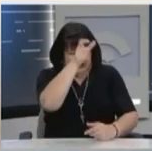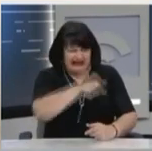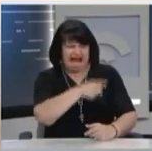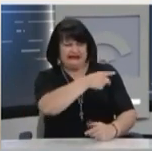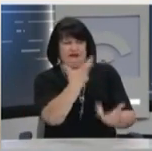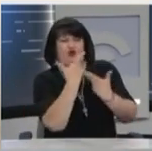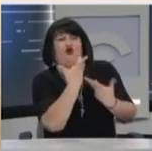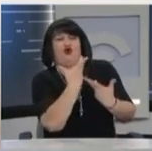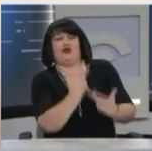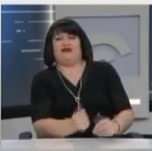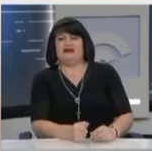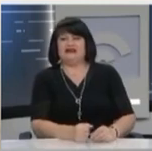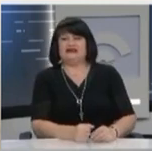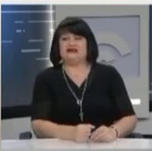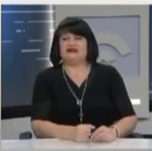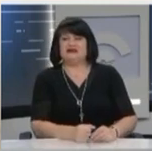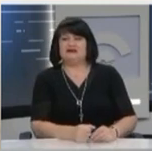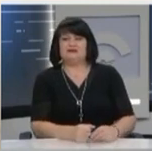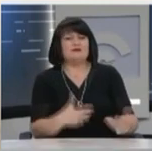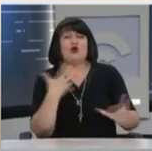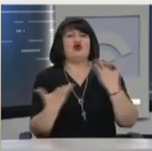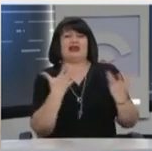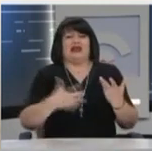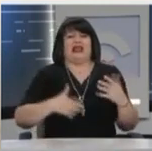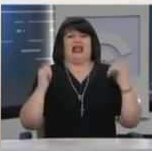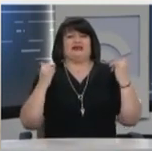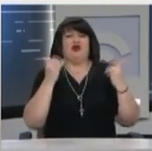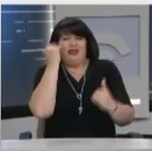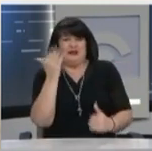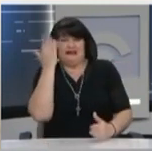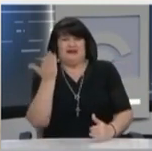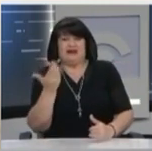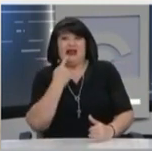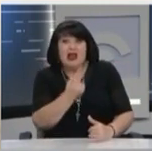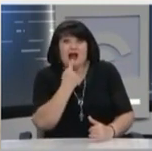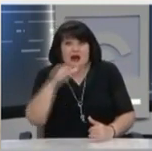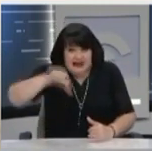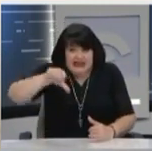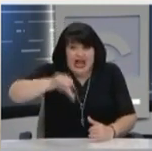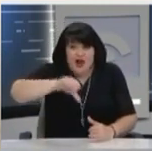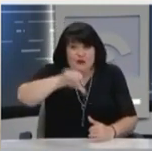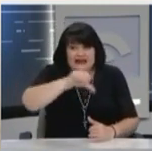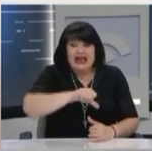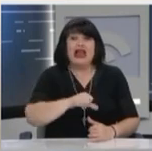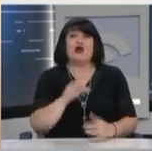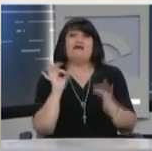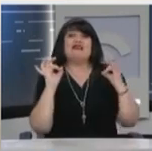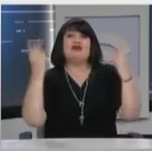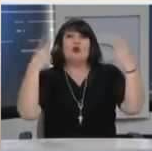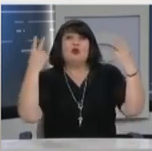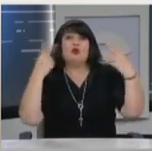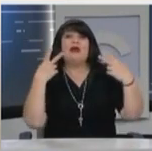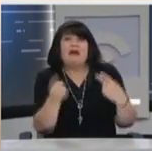εσείς. Ή, όχι με την έννοια του κοροϊδεύου, του κομπάσμου, δεν το πιστεύατε οι περισσότεροι. Σας έλεγα υπάρχει πετρέλαιο, υπάρχει φυσικό αέριο, υπάρχουν